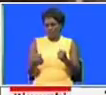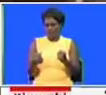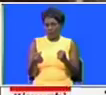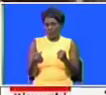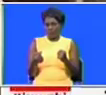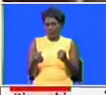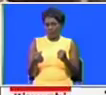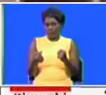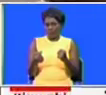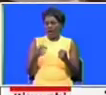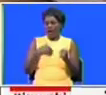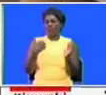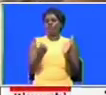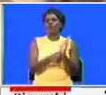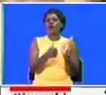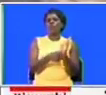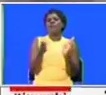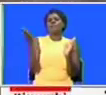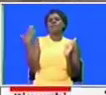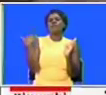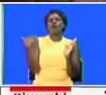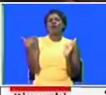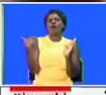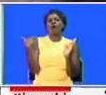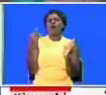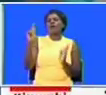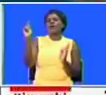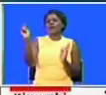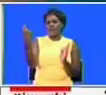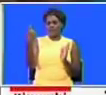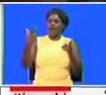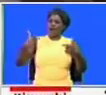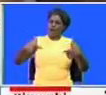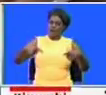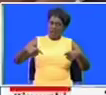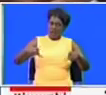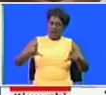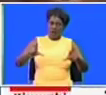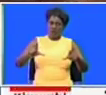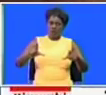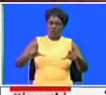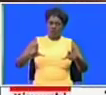92,277 yaliyokuwa na utata hapo awali. Wakenya wataruhusiwa kuanza uhakiki wa